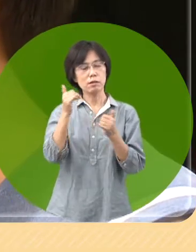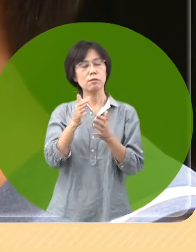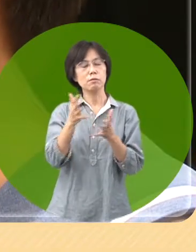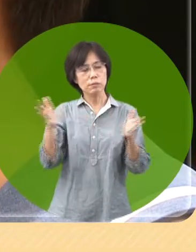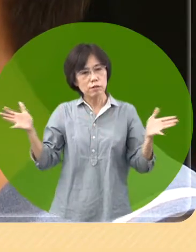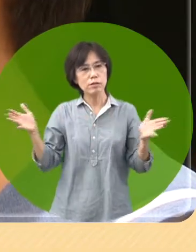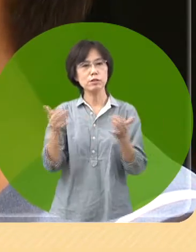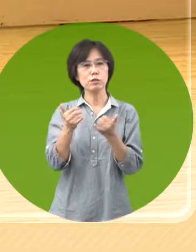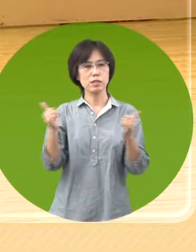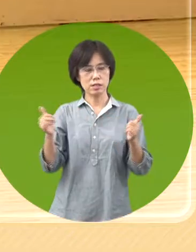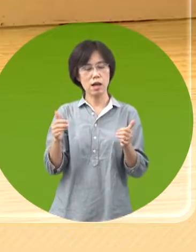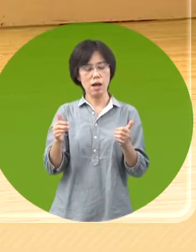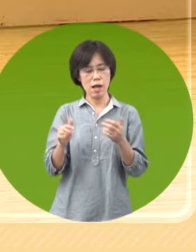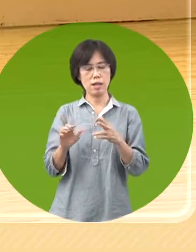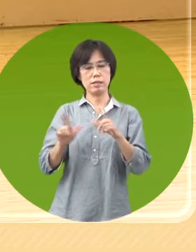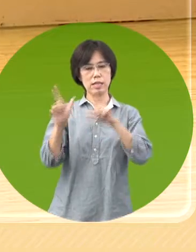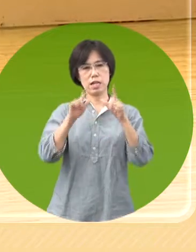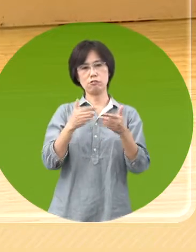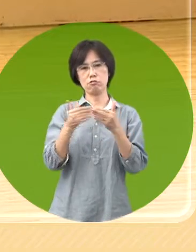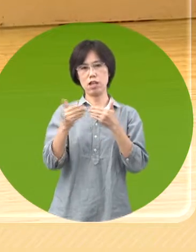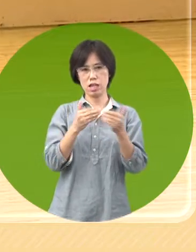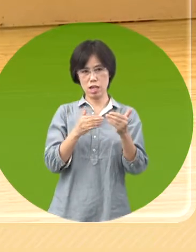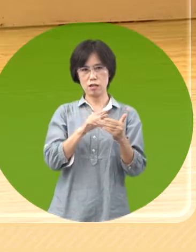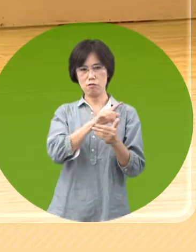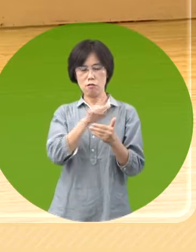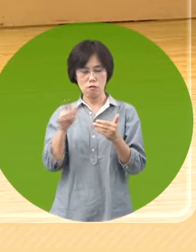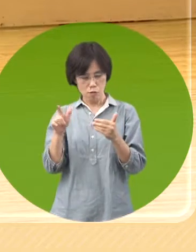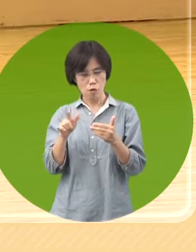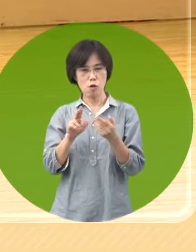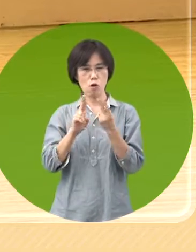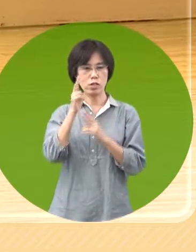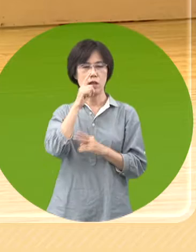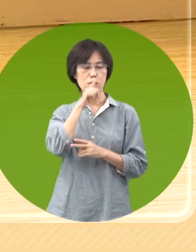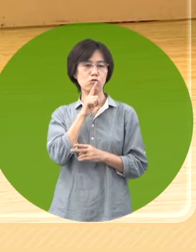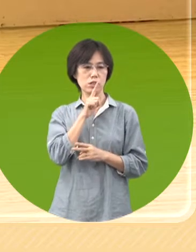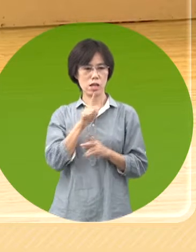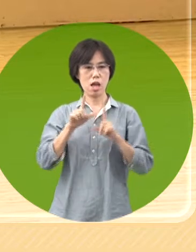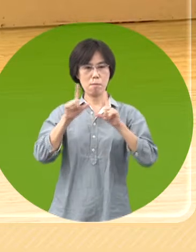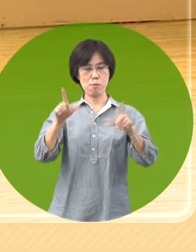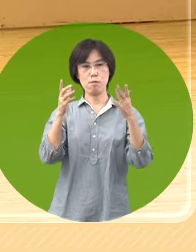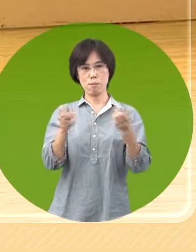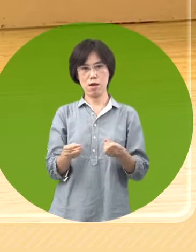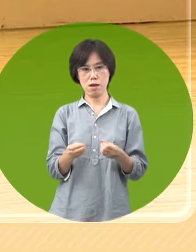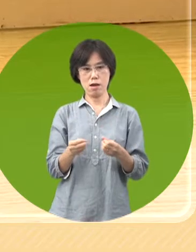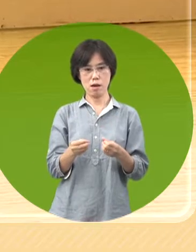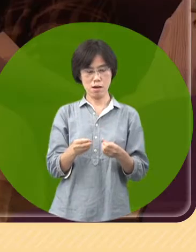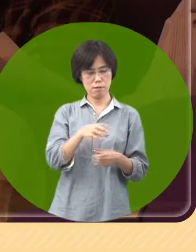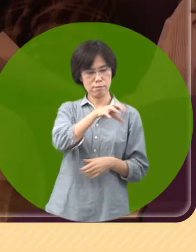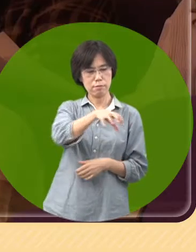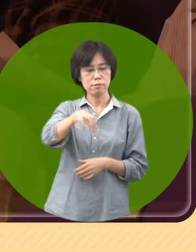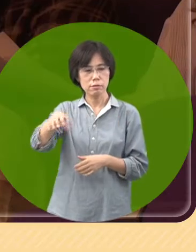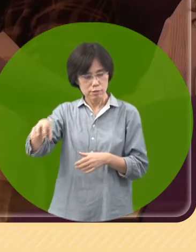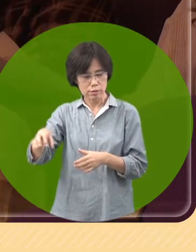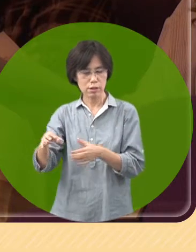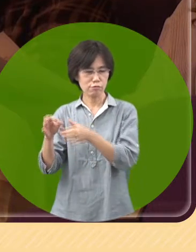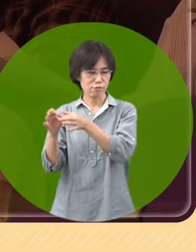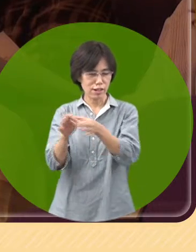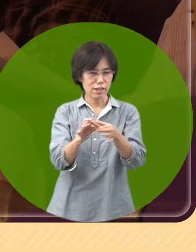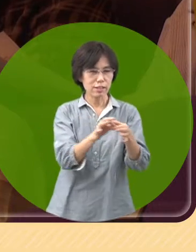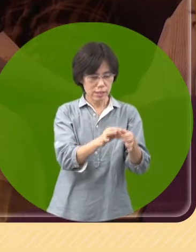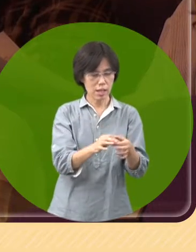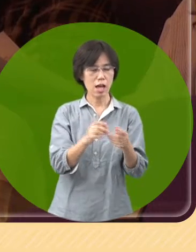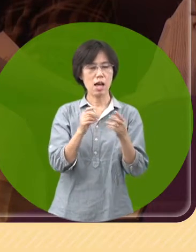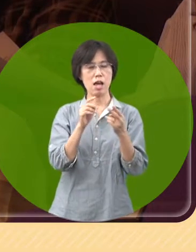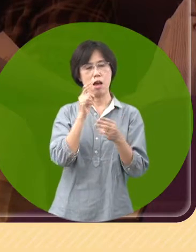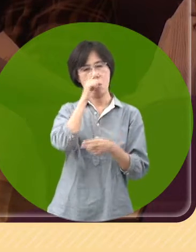見などをウチナーグチで発表しました。こうした沖縄の各地に受け継がれてきたシマクトゥバは伝